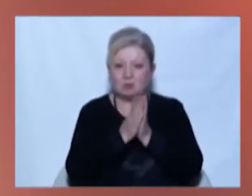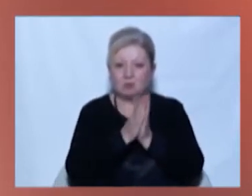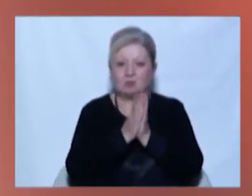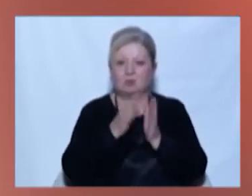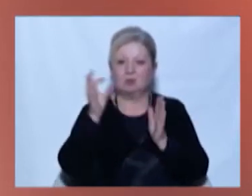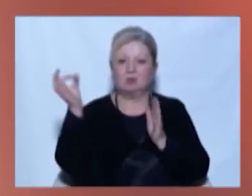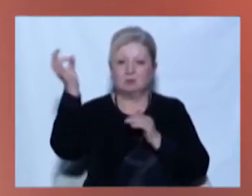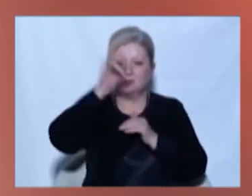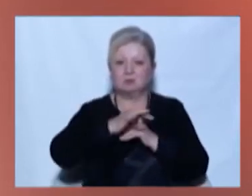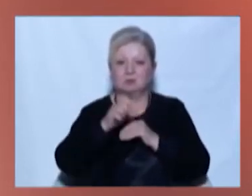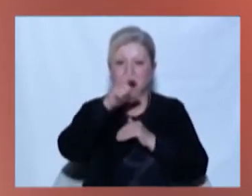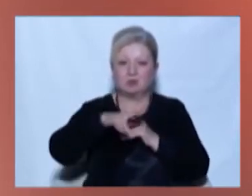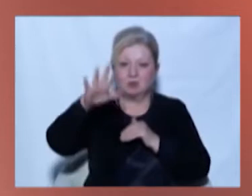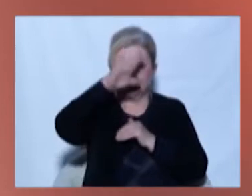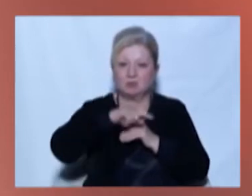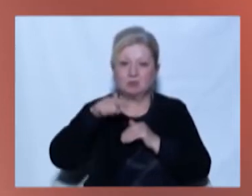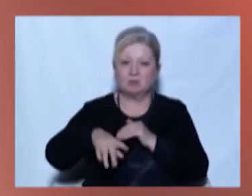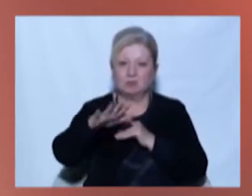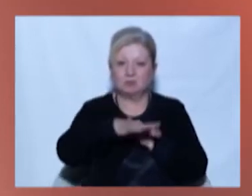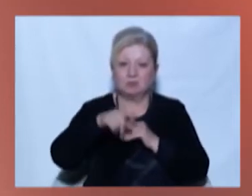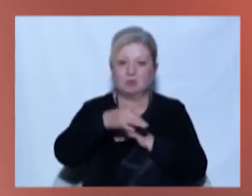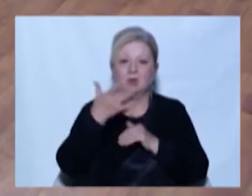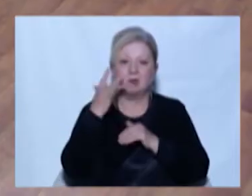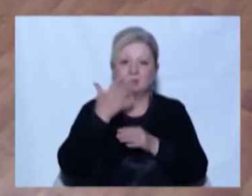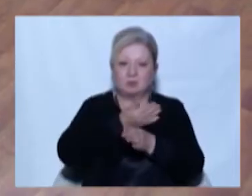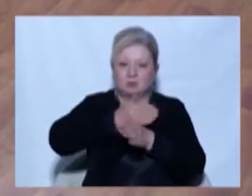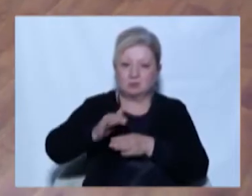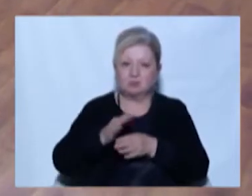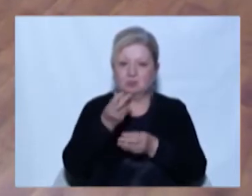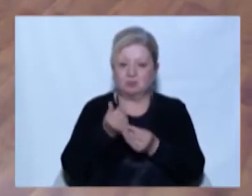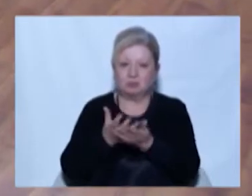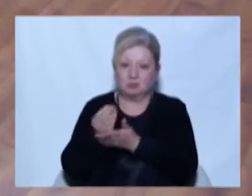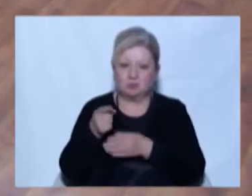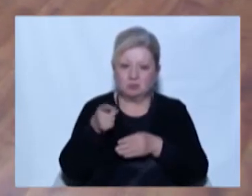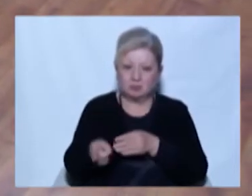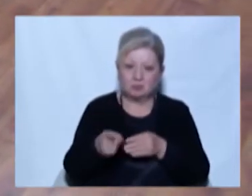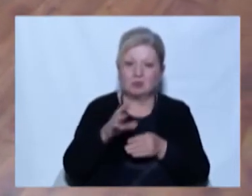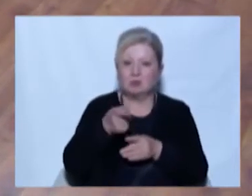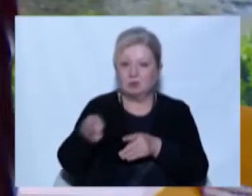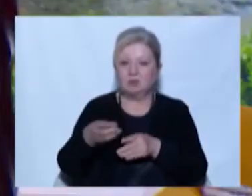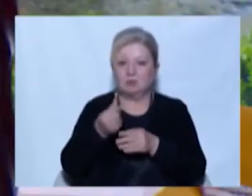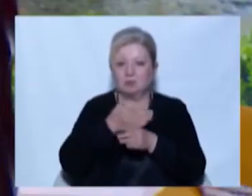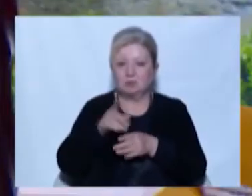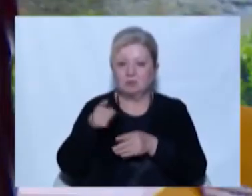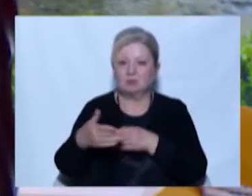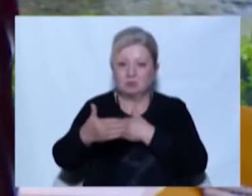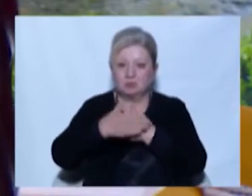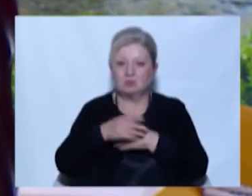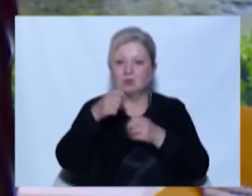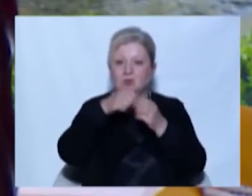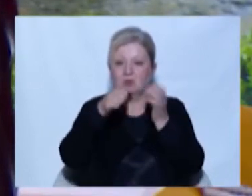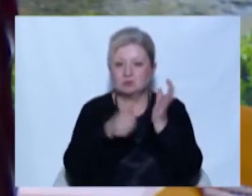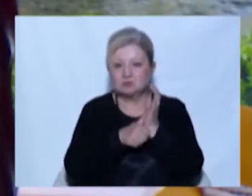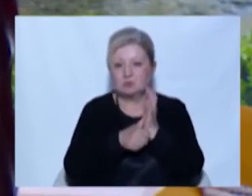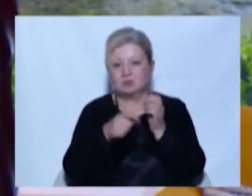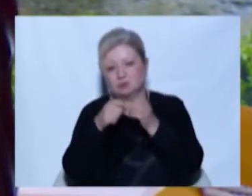ევროპის ქვეყნების ეკონომიკის სტაბილიზაციისათვის ამერიკას გამოეყო სუბსიდირება. საბოლოო შედეგებით სუბსიდირებამ დაახლოებით 16